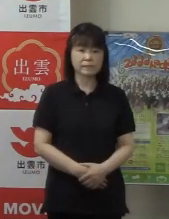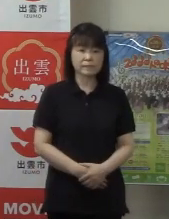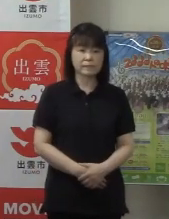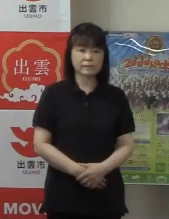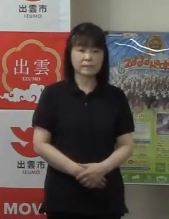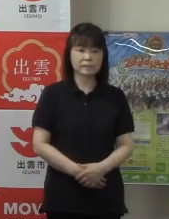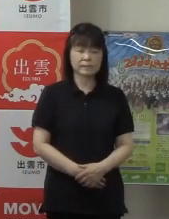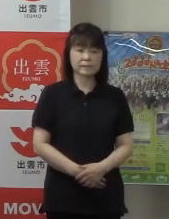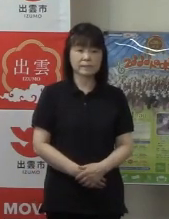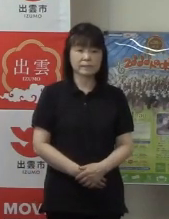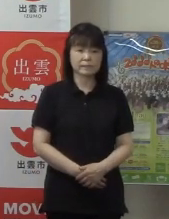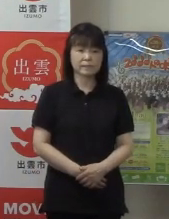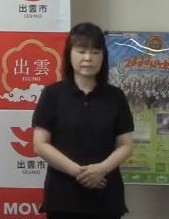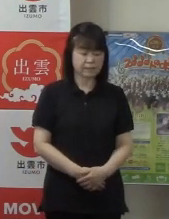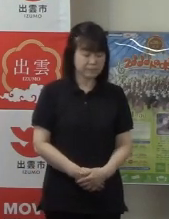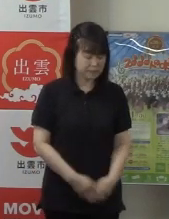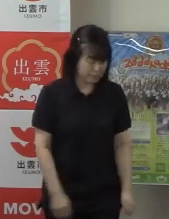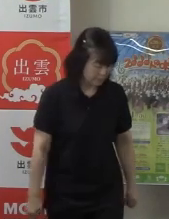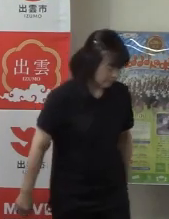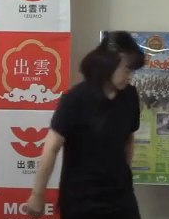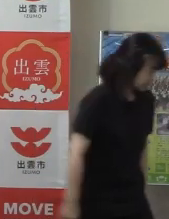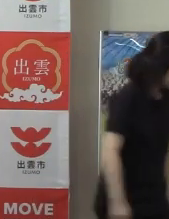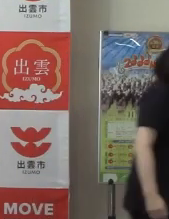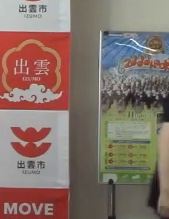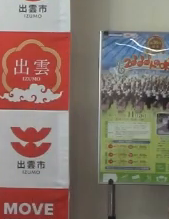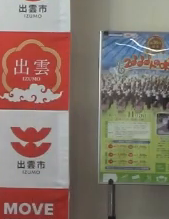はい、以上ですね。